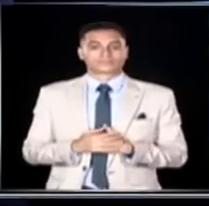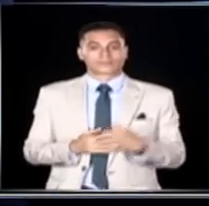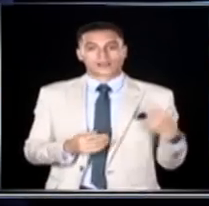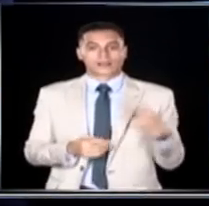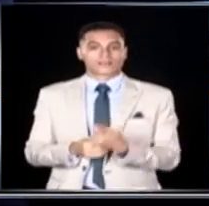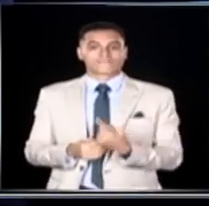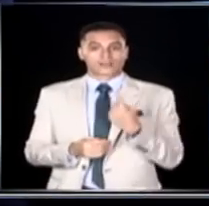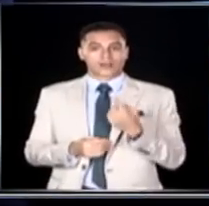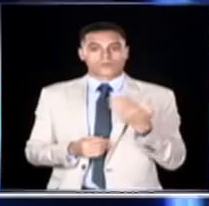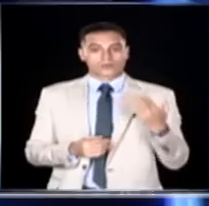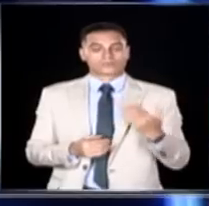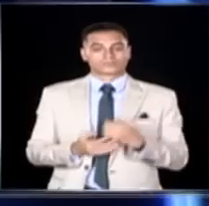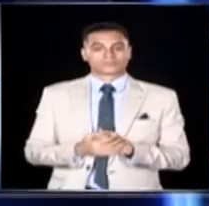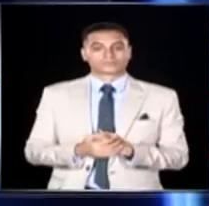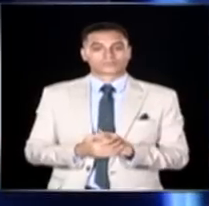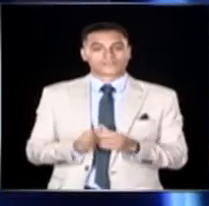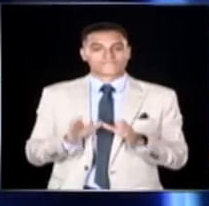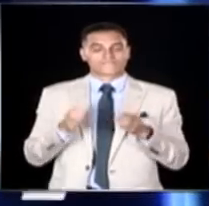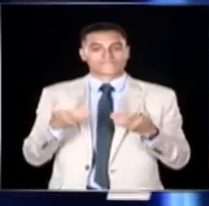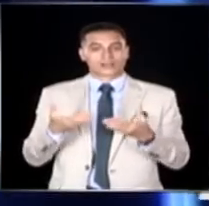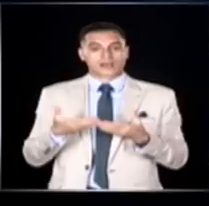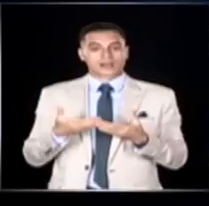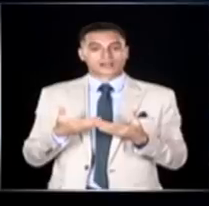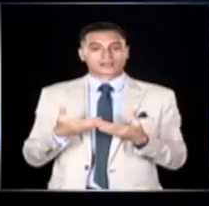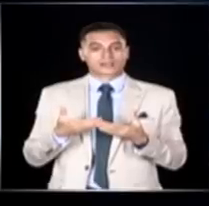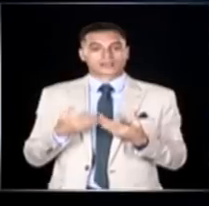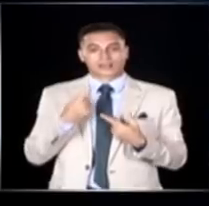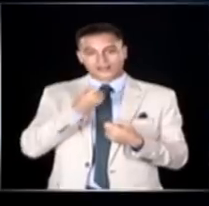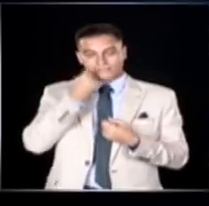الهدف الأول لفريق مغاغة.